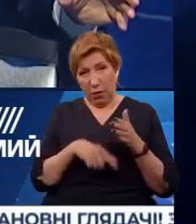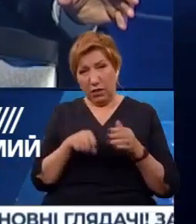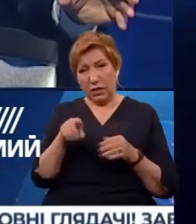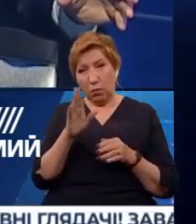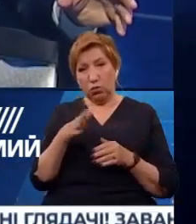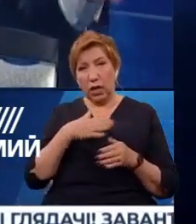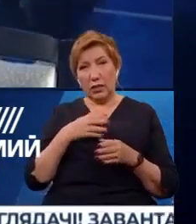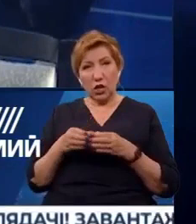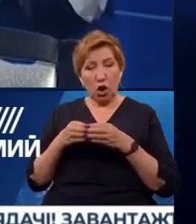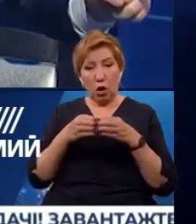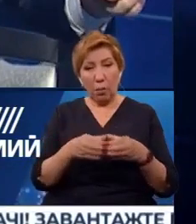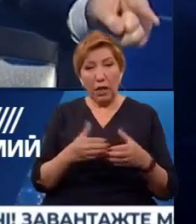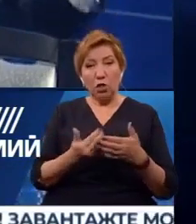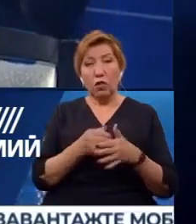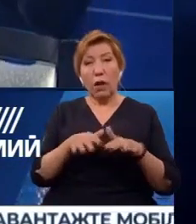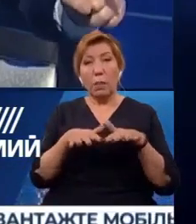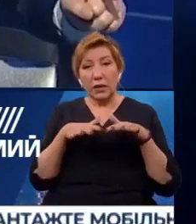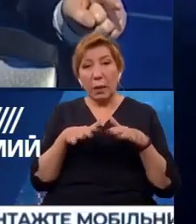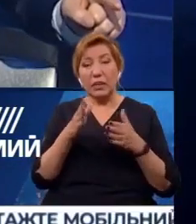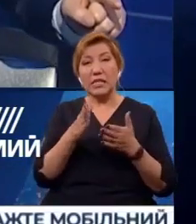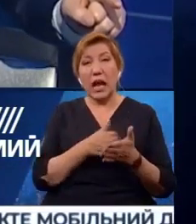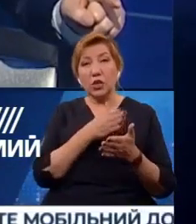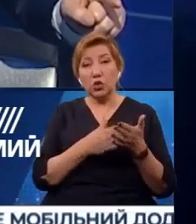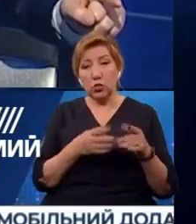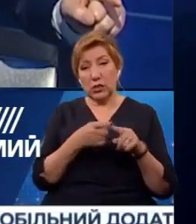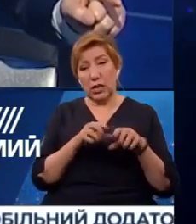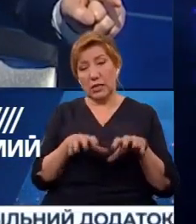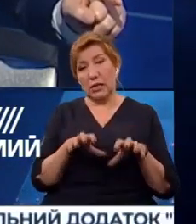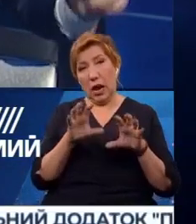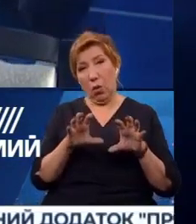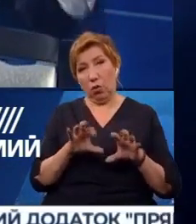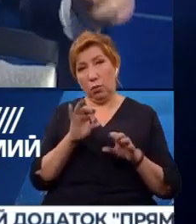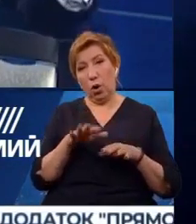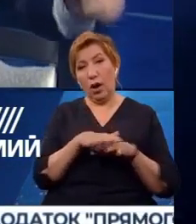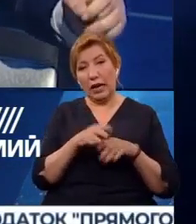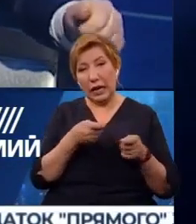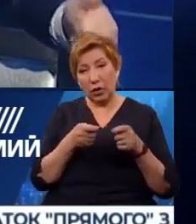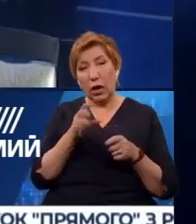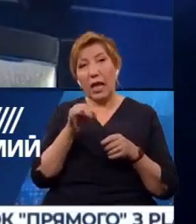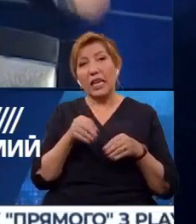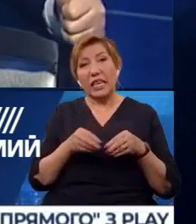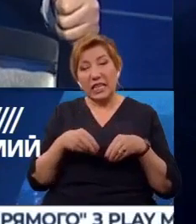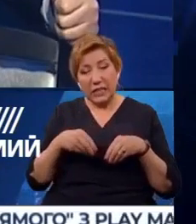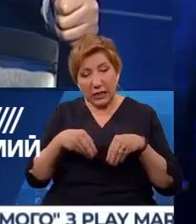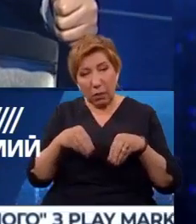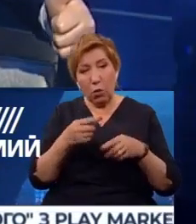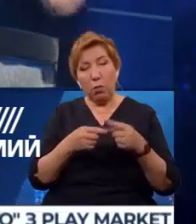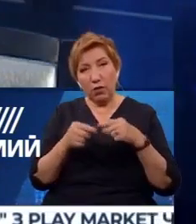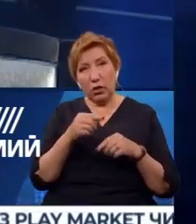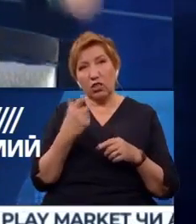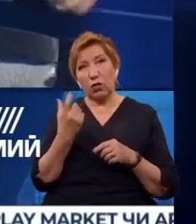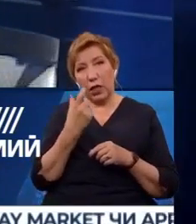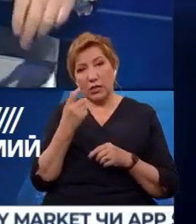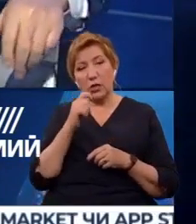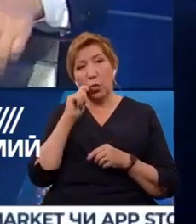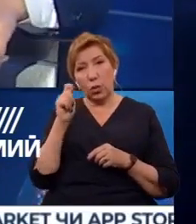там буде наша команда. Новий парламент скасує цей закон про ринок земель і поверне землю у власність українських громадян,